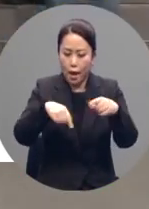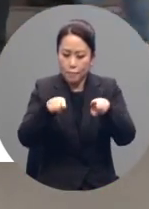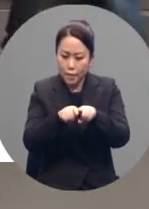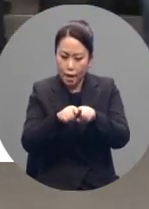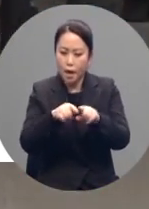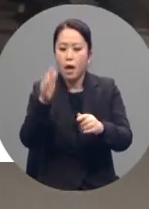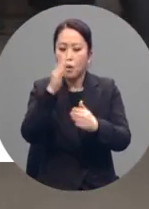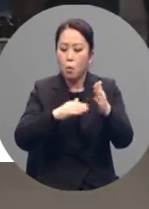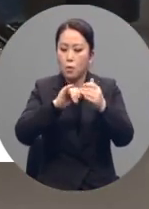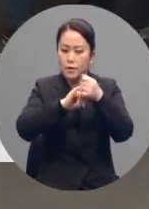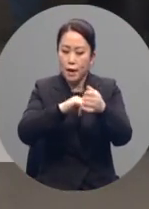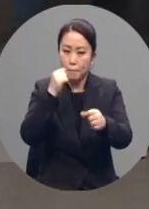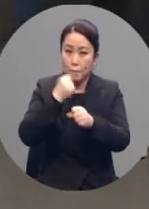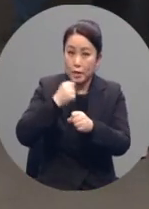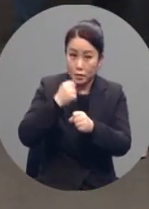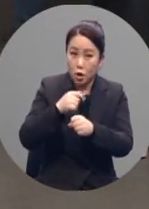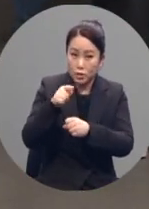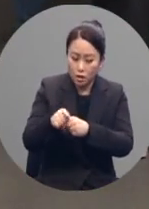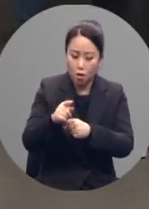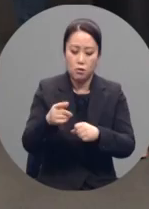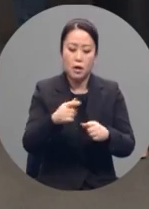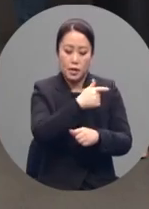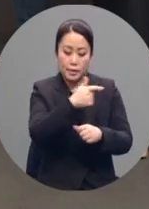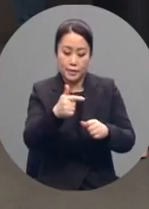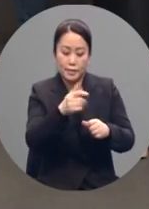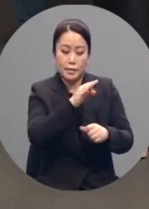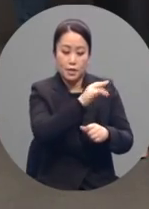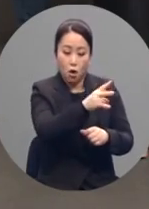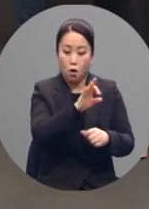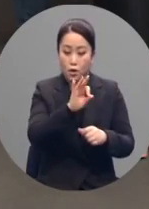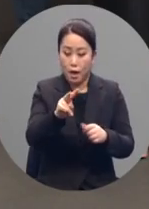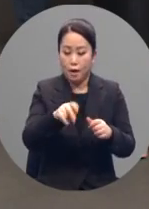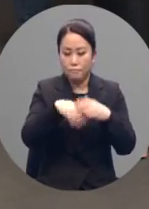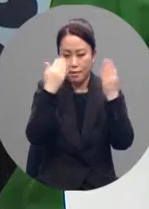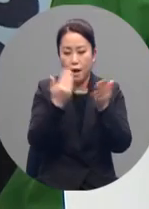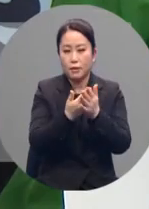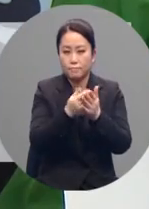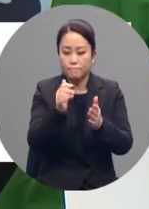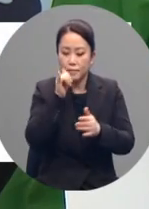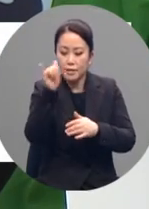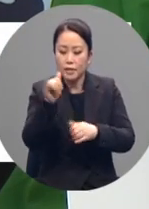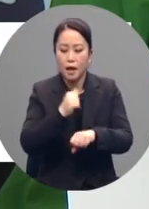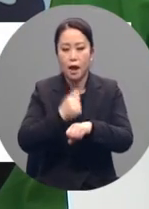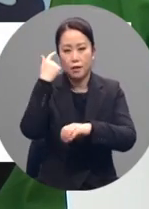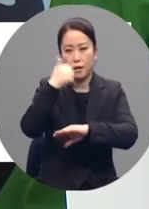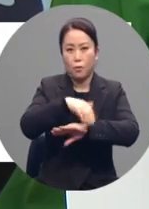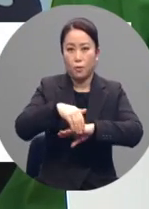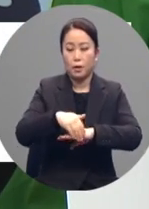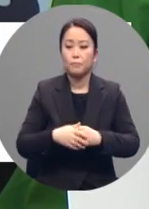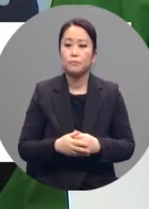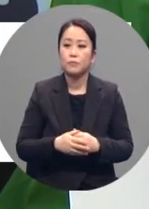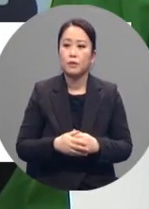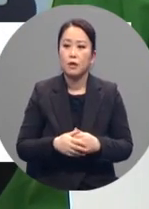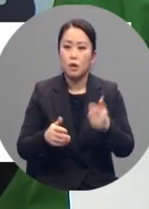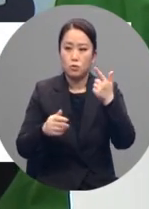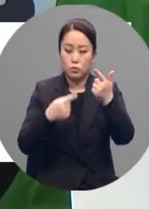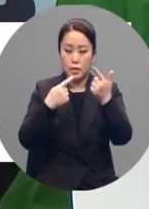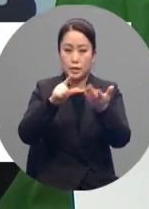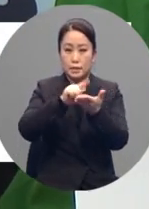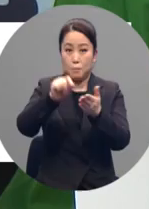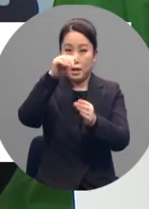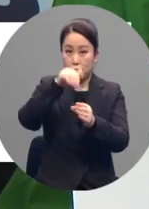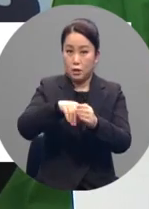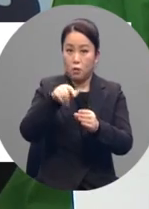높이고 양당 구도를 무너뜨린다는 전략입니다. 6.1 지방선거를 앞두고